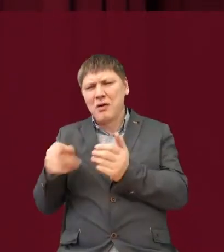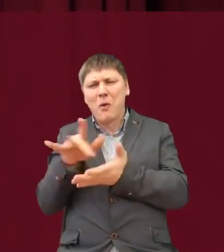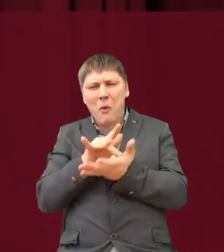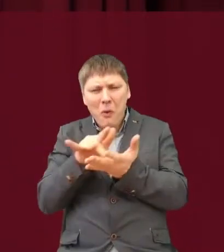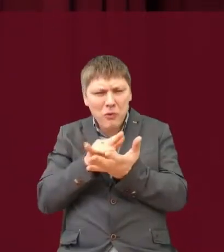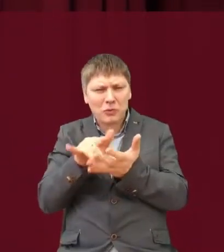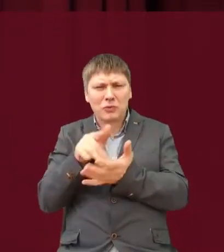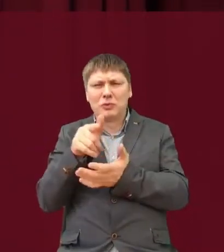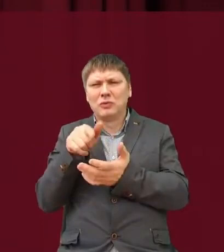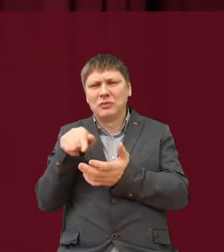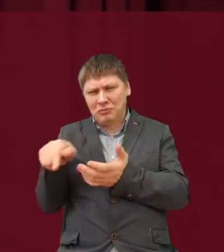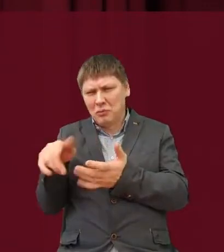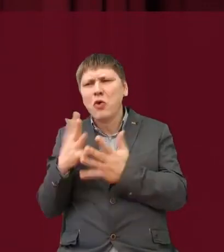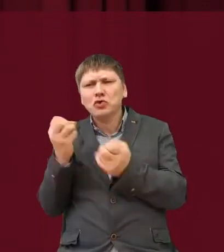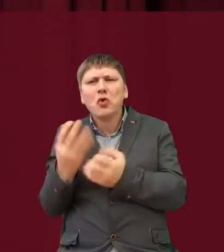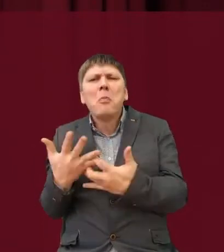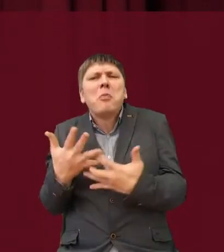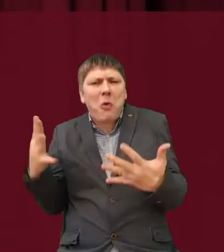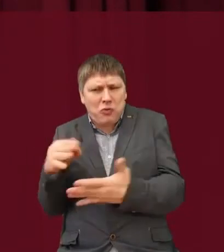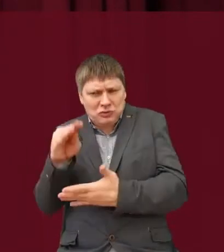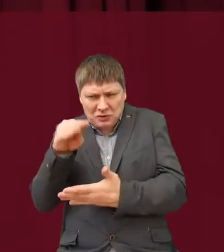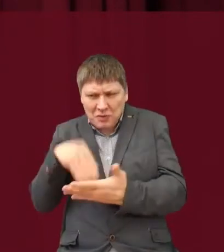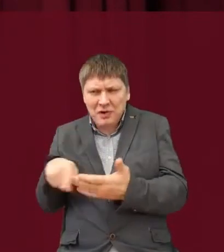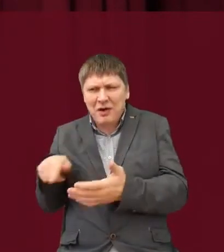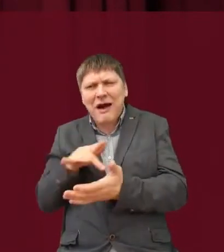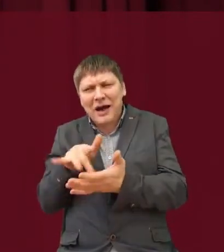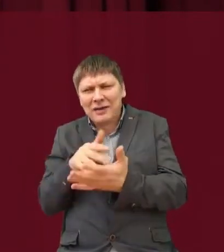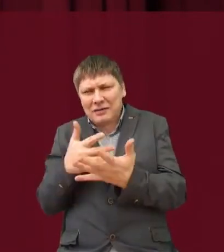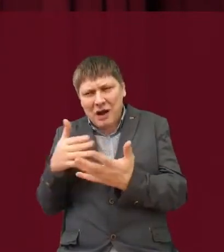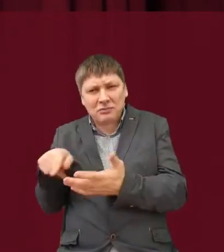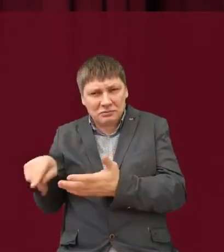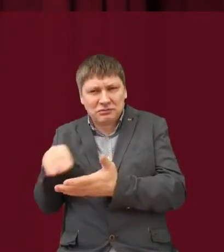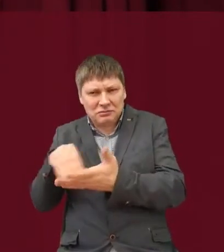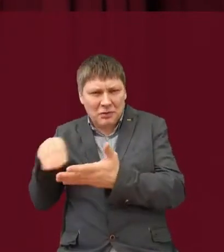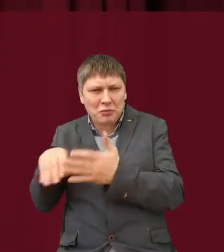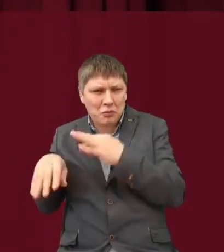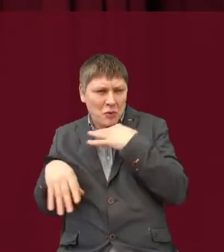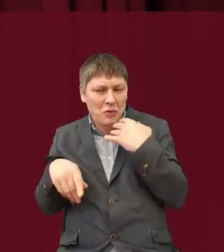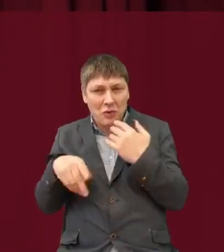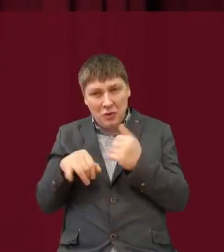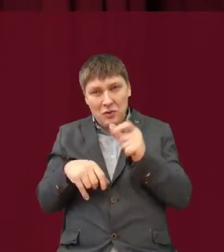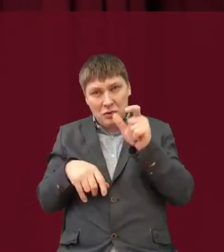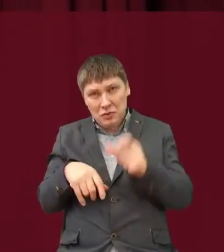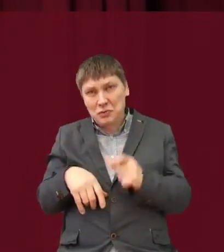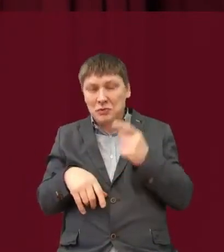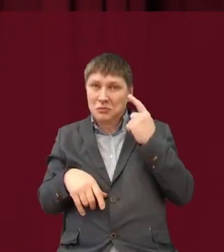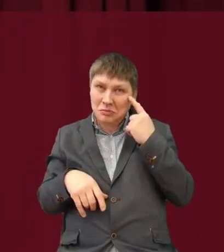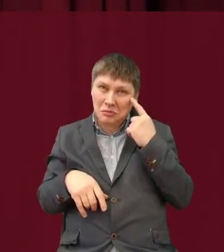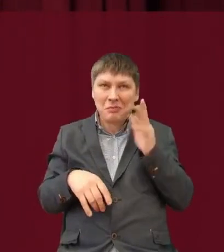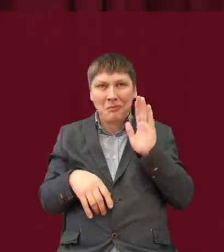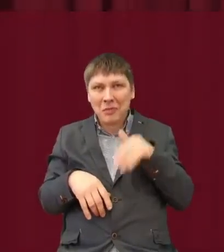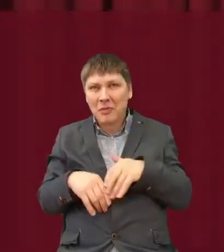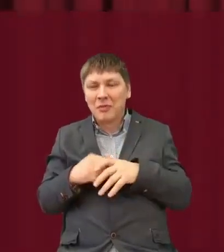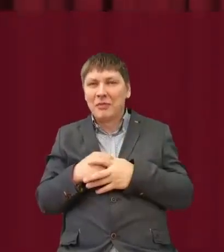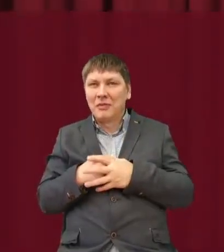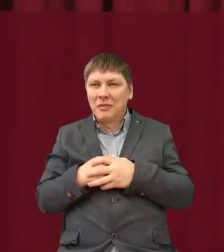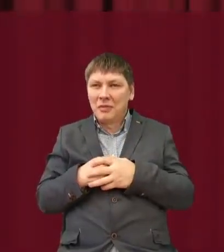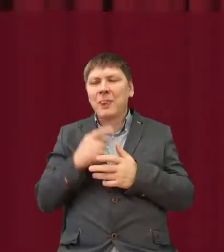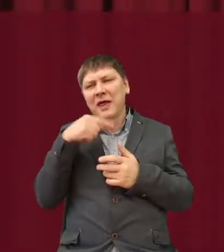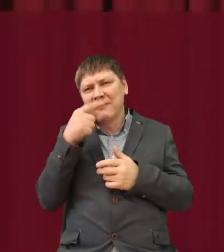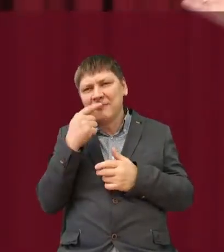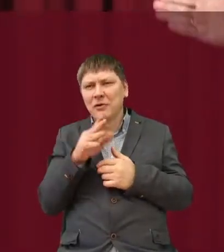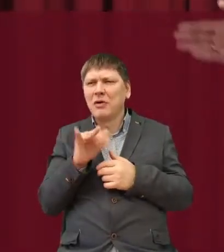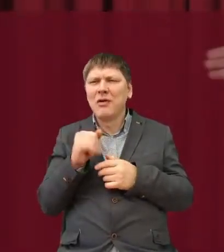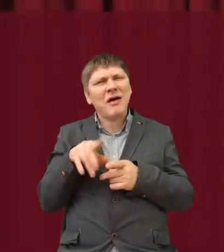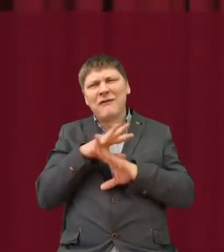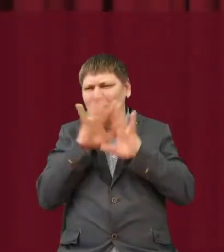ворожеях а гадате а годах и других подобных людях и знаете как бы сегодня кто не утверждал и